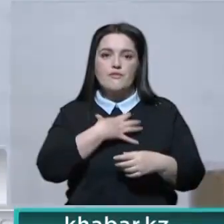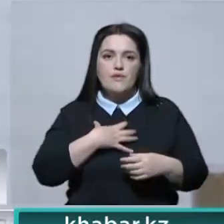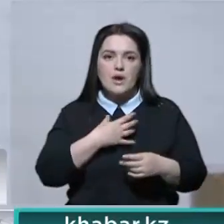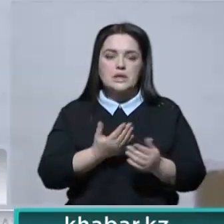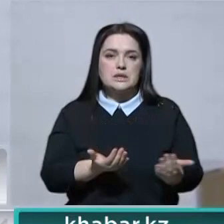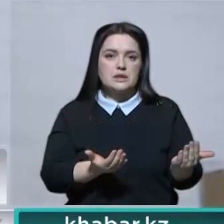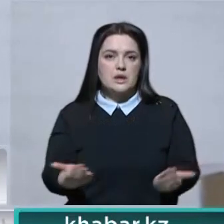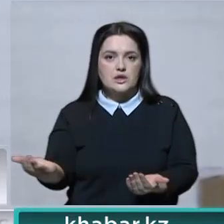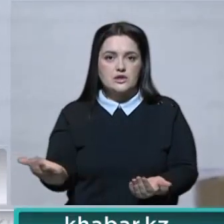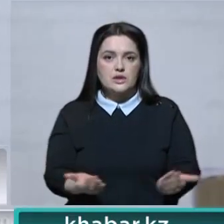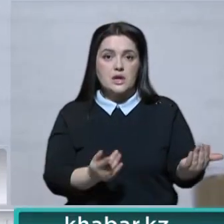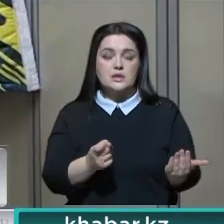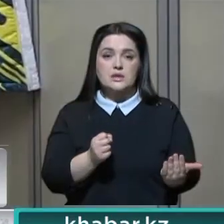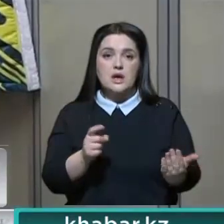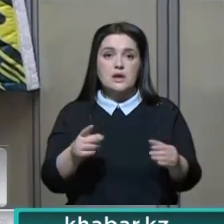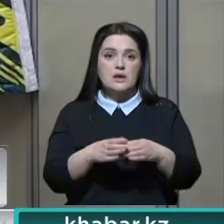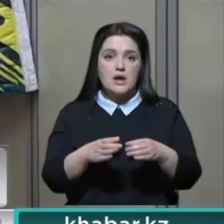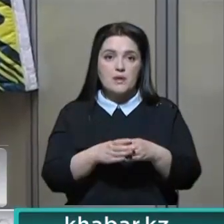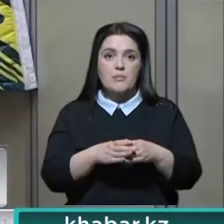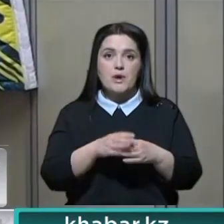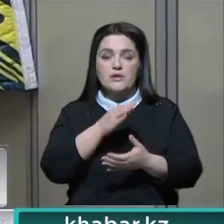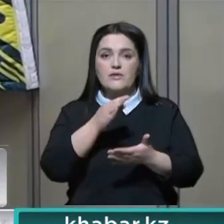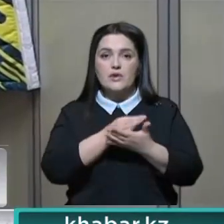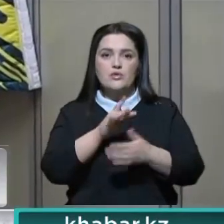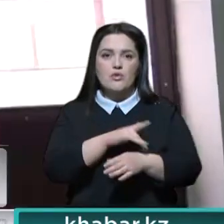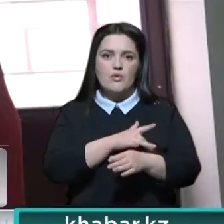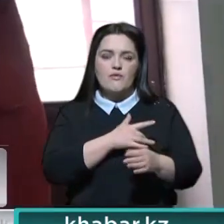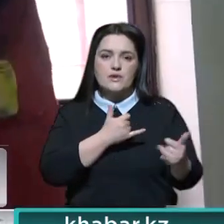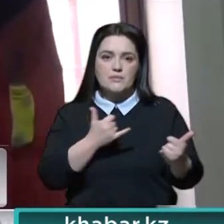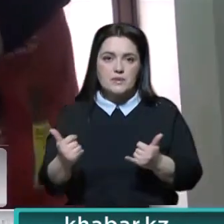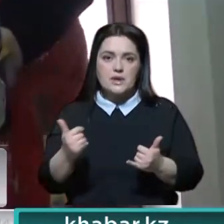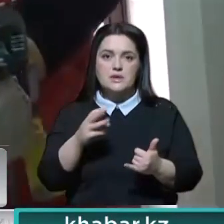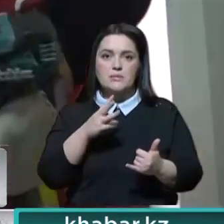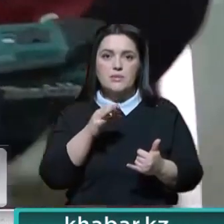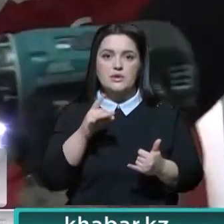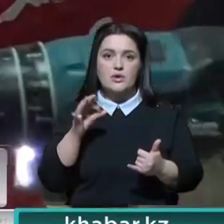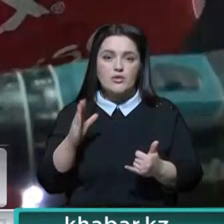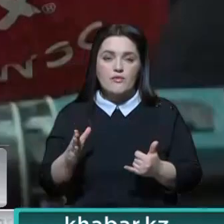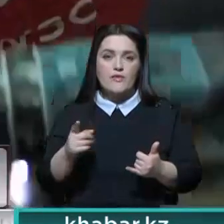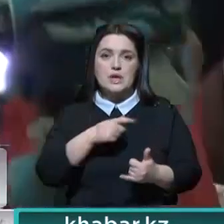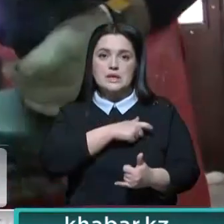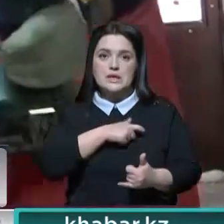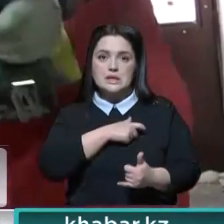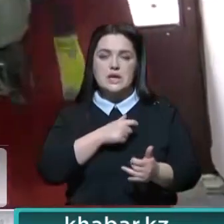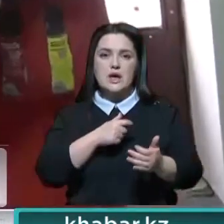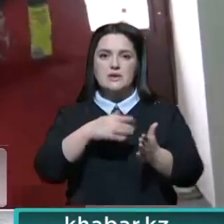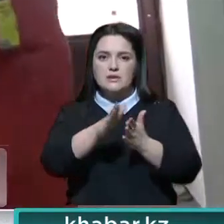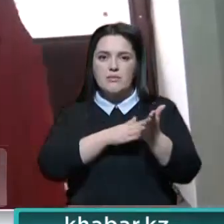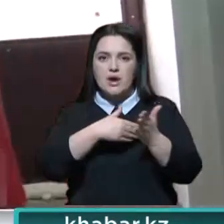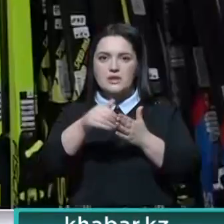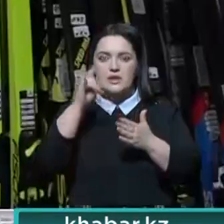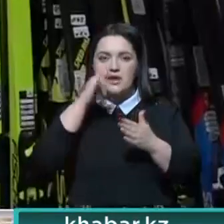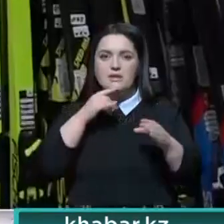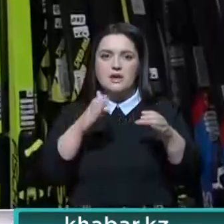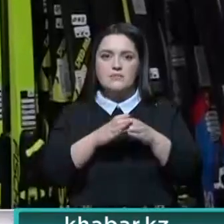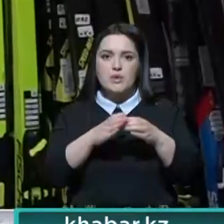значение имеет скольжение лыж. За это в командах отвечают сервисмены. Такие, как Дмитрий Смотров. Он тренер-смазчик казахстанской сборной